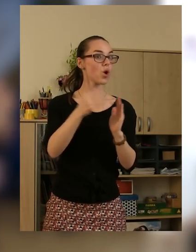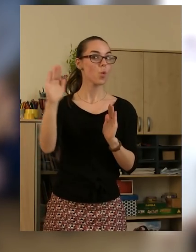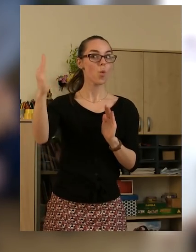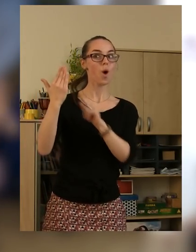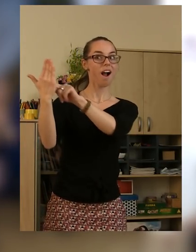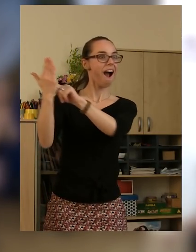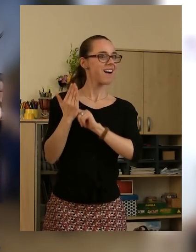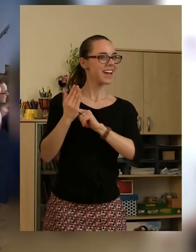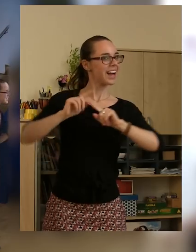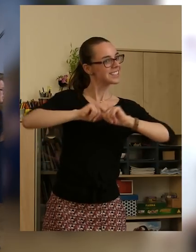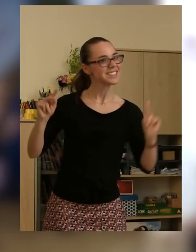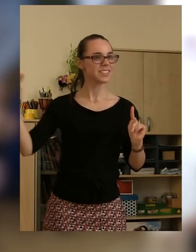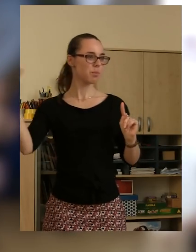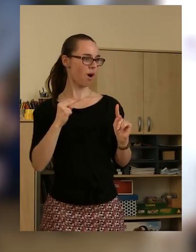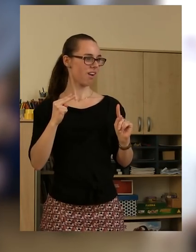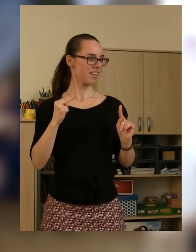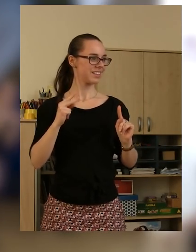našeho vědomého zaměření.